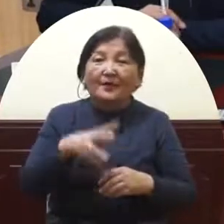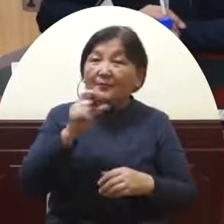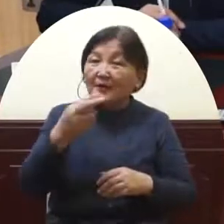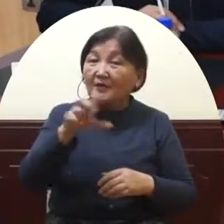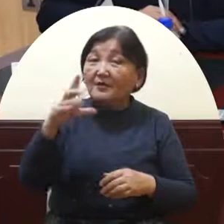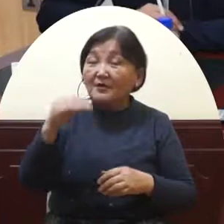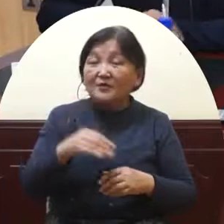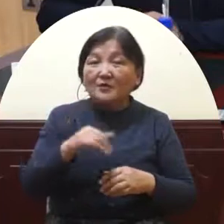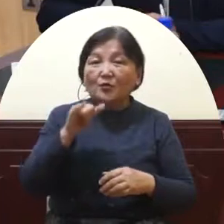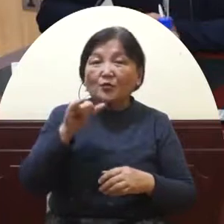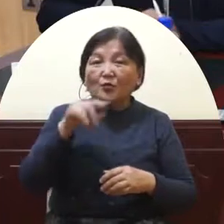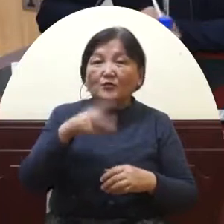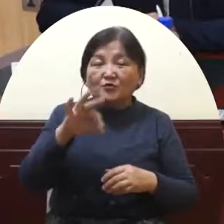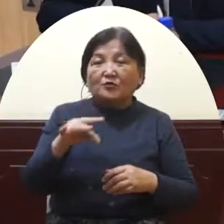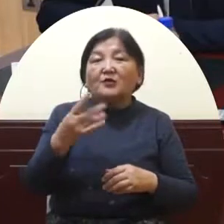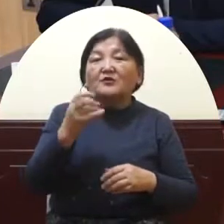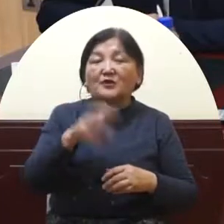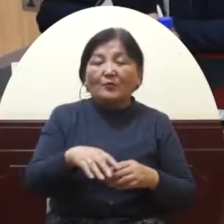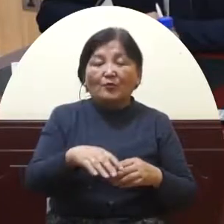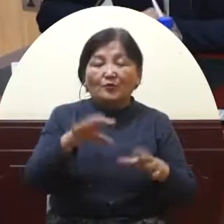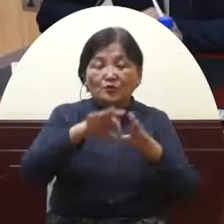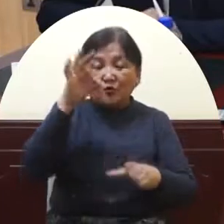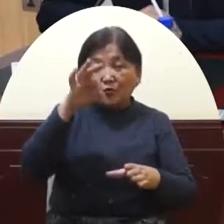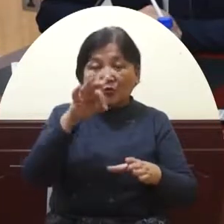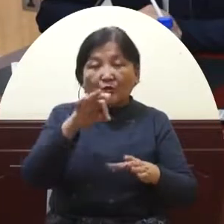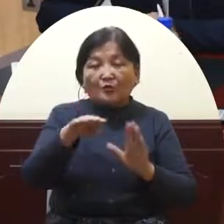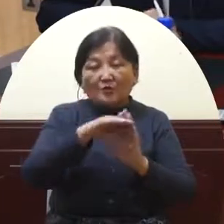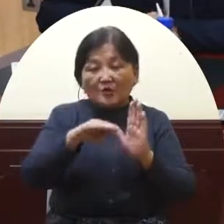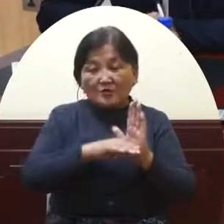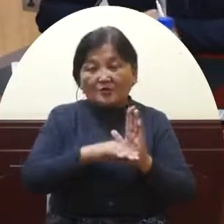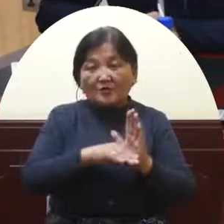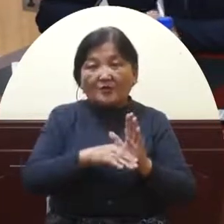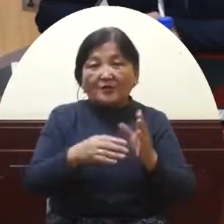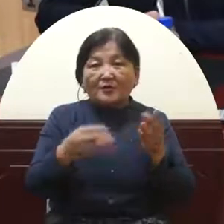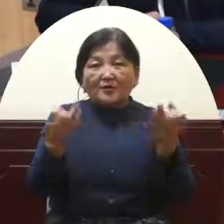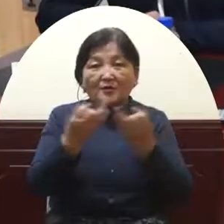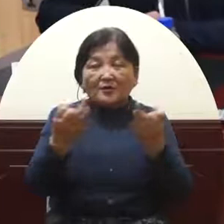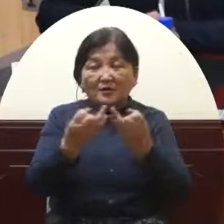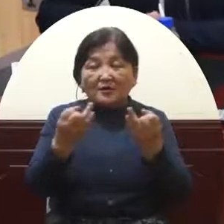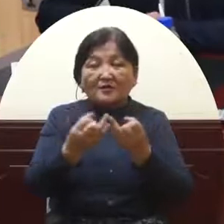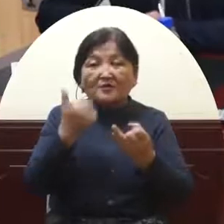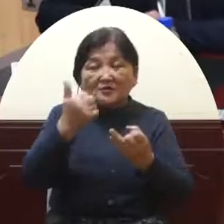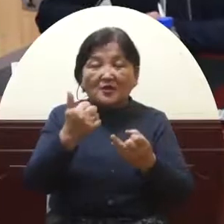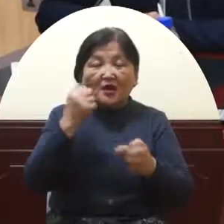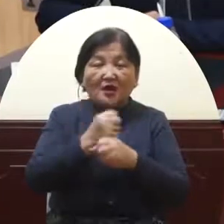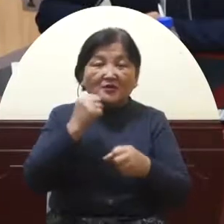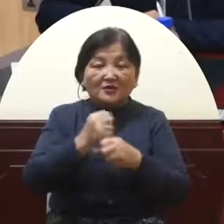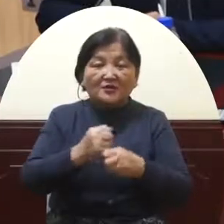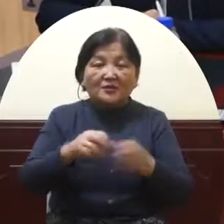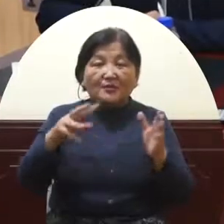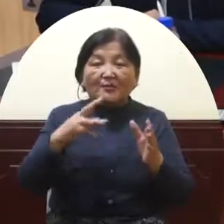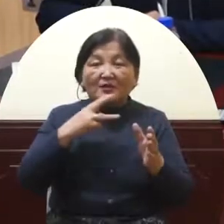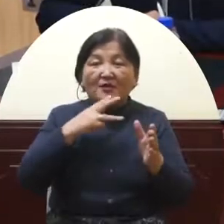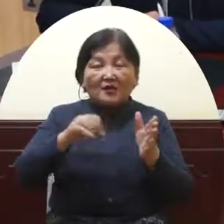Мэдээж улс төрийн намуудын хууль эрх зүйн орчин, сонгуулийн тухайн асуудал, дээр нь энэ сошиалар дамжуулалт мэтээ сайн ажиллах хэрэгтэй байх тийм. Энд чинь айгуу